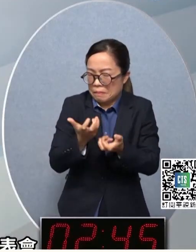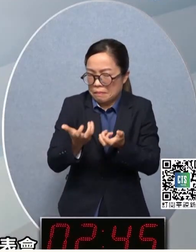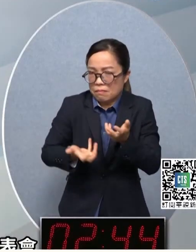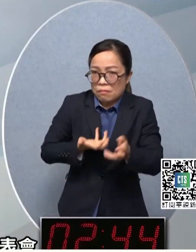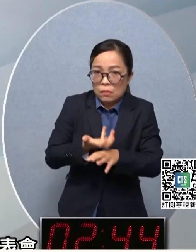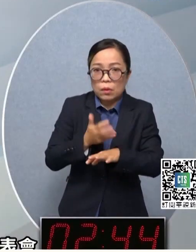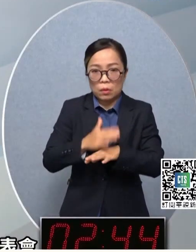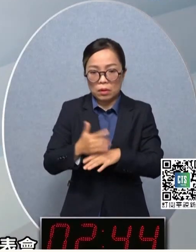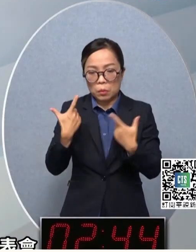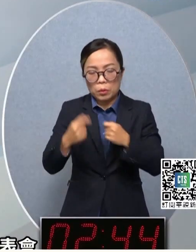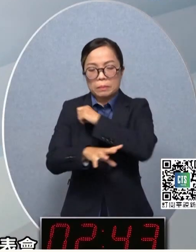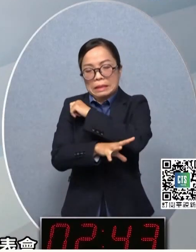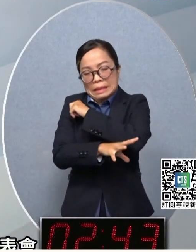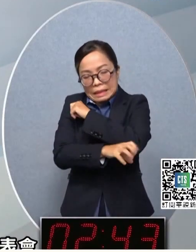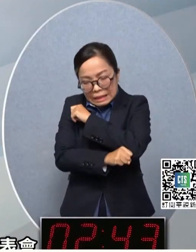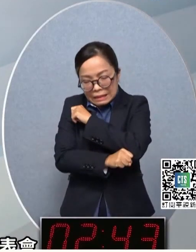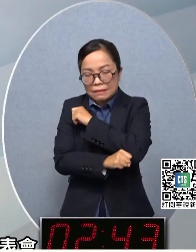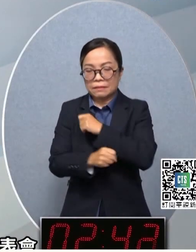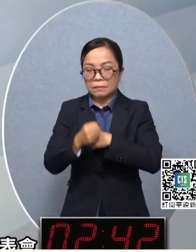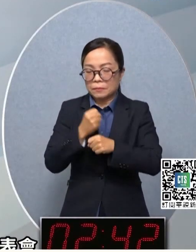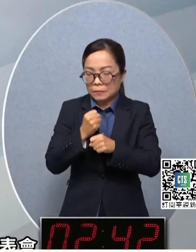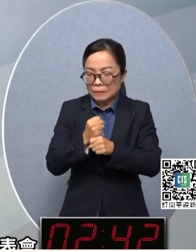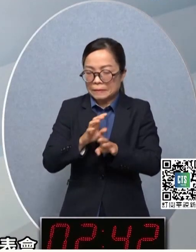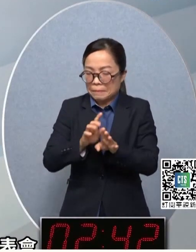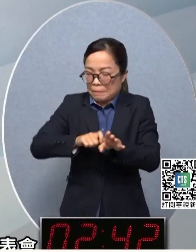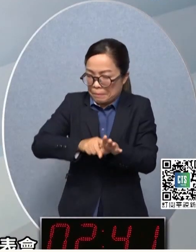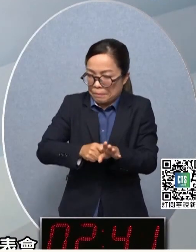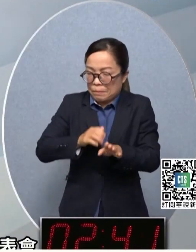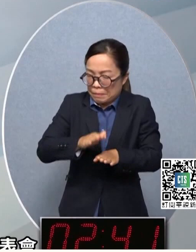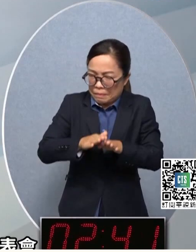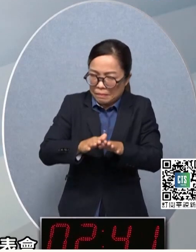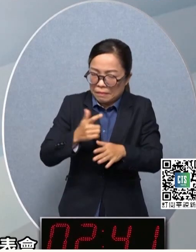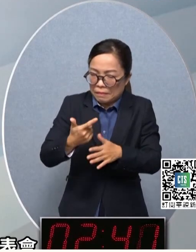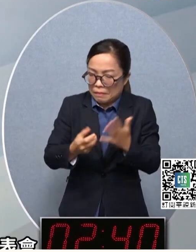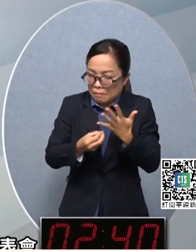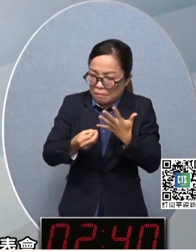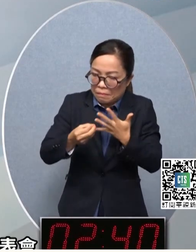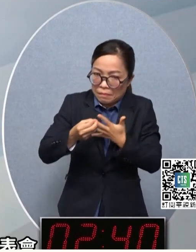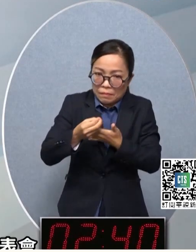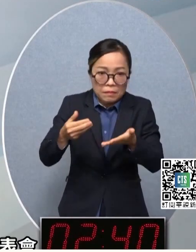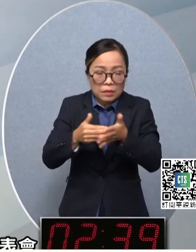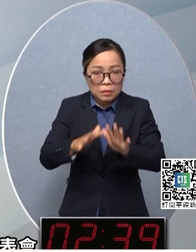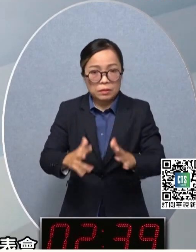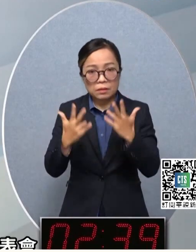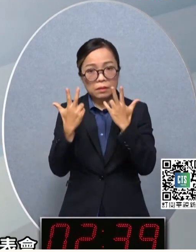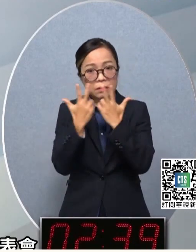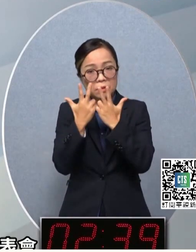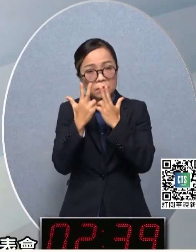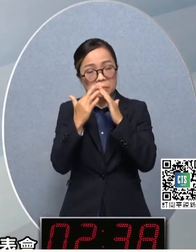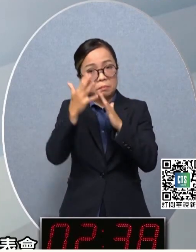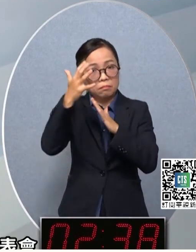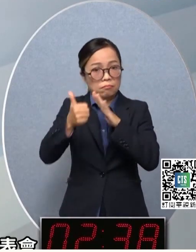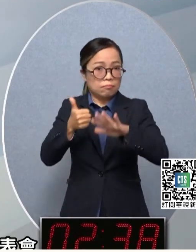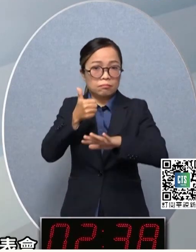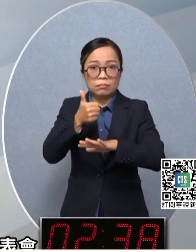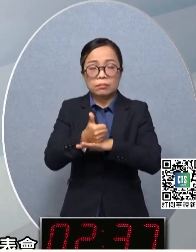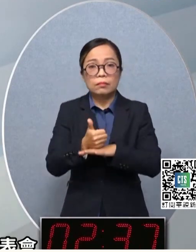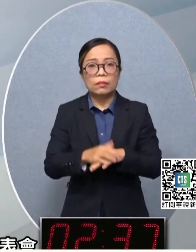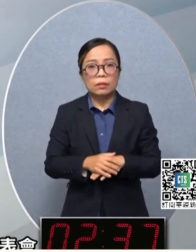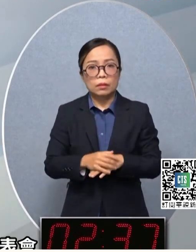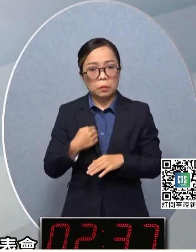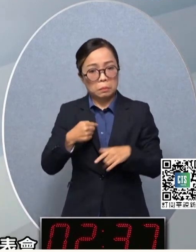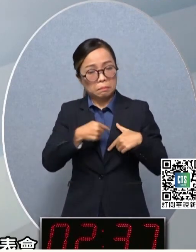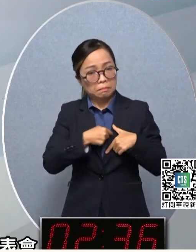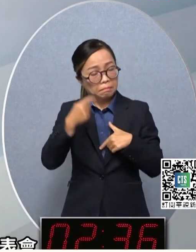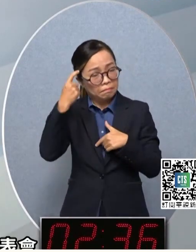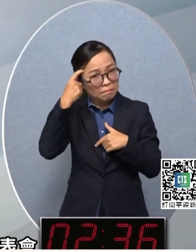个基层的形象，一步一脚印，爬了十五个位置。现在来当新北市的市长，我心中